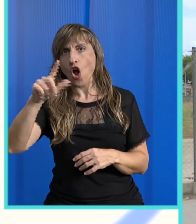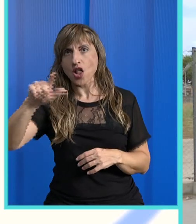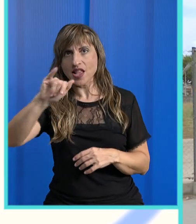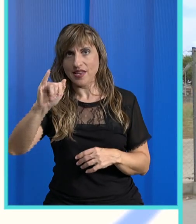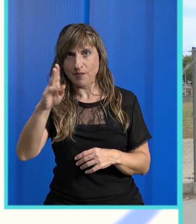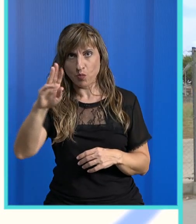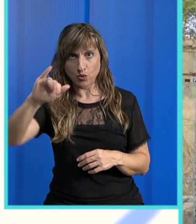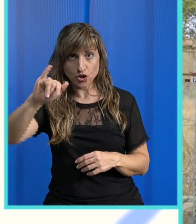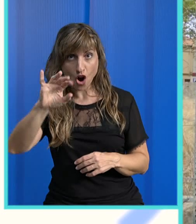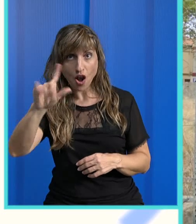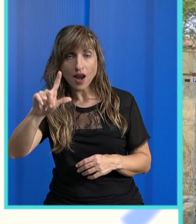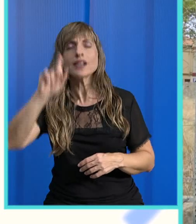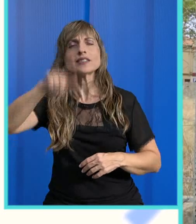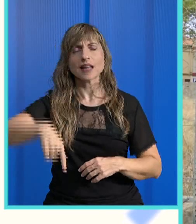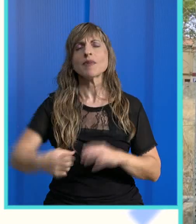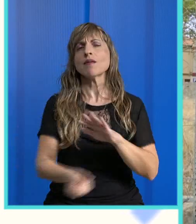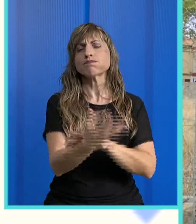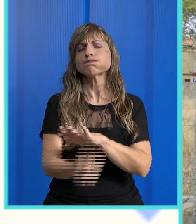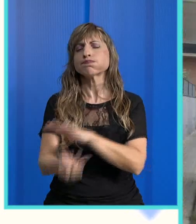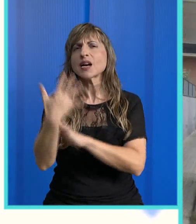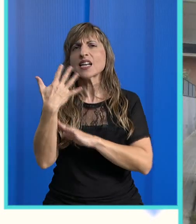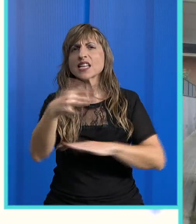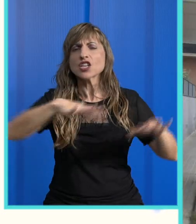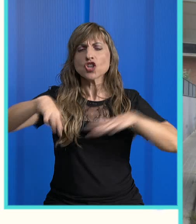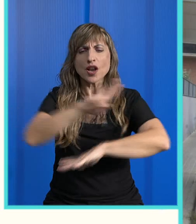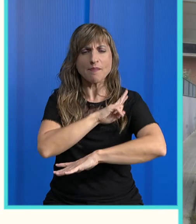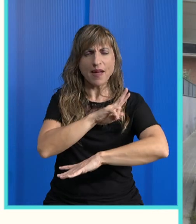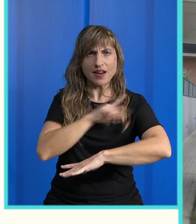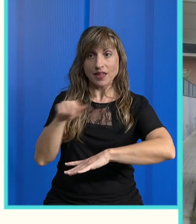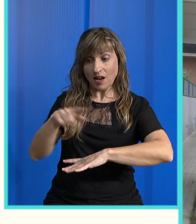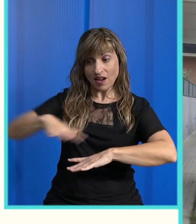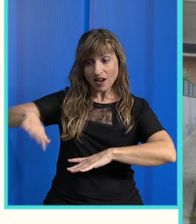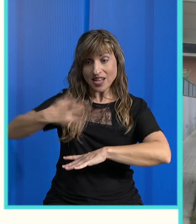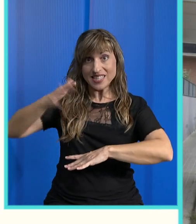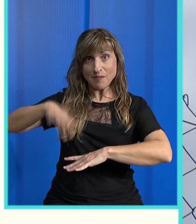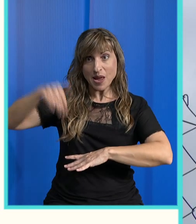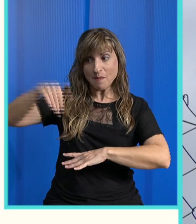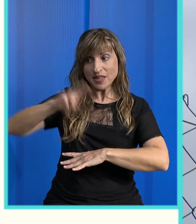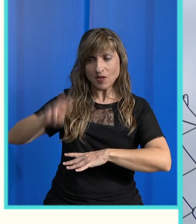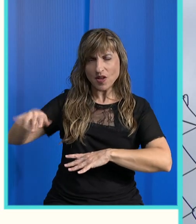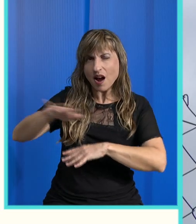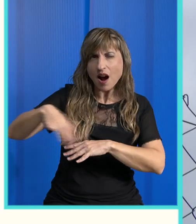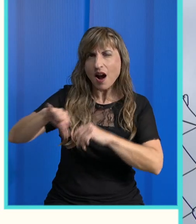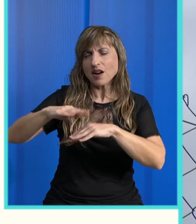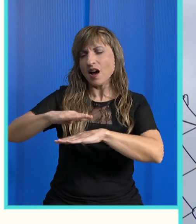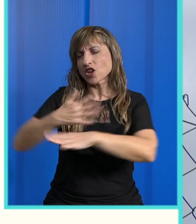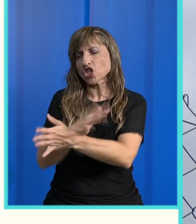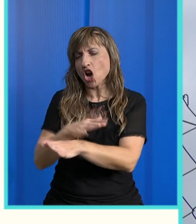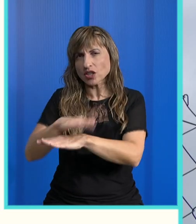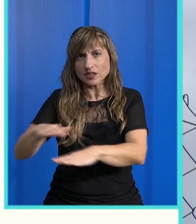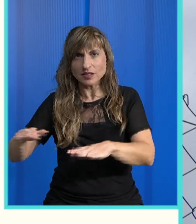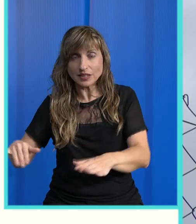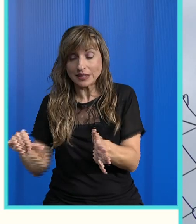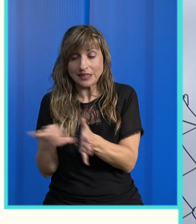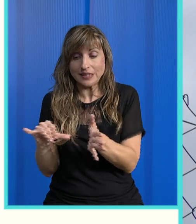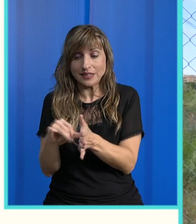creació de 5 zones verdes una d'elles de 5.000 metres quadrats al solar de l'Estrella amb una àrea de jocs infantils a tocar del que serà el nou